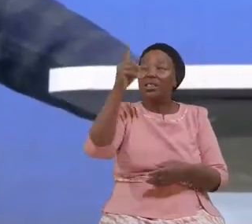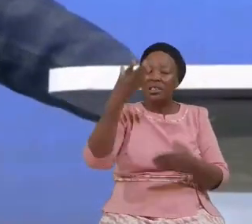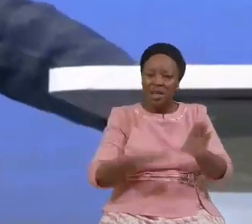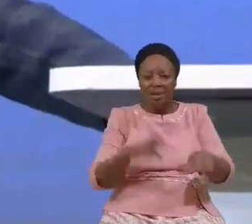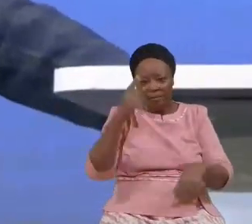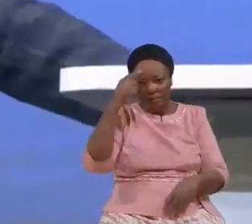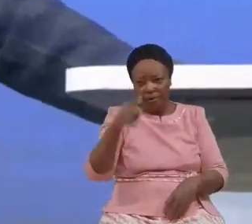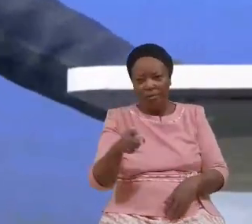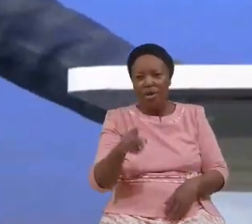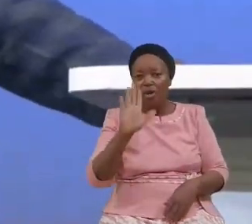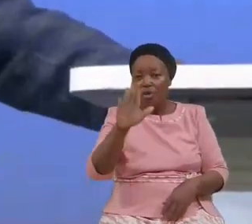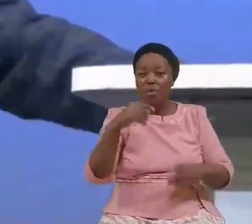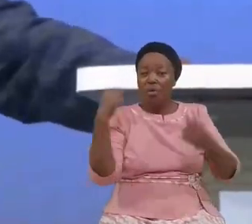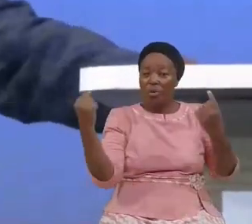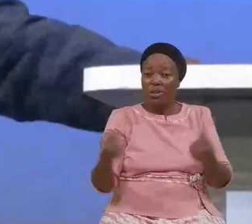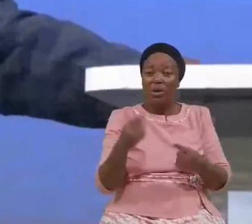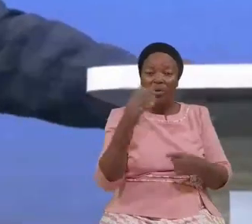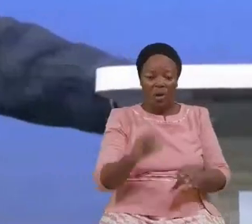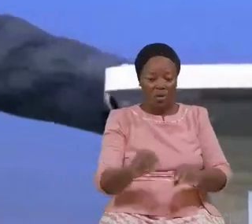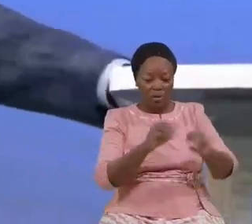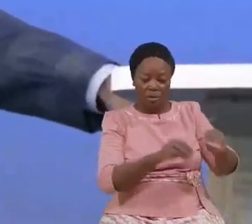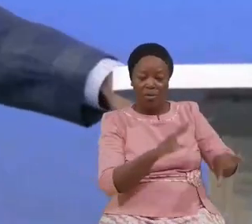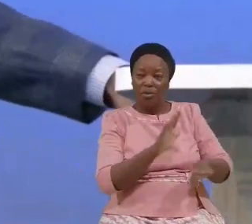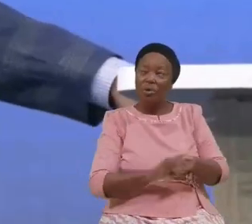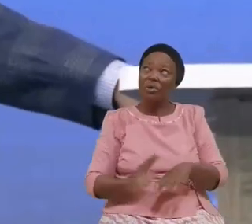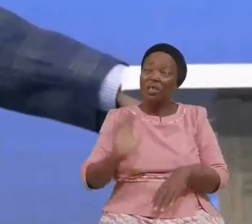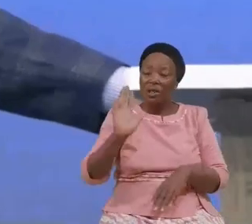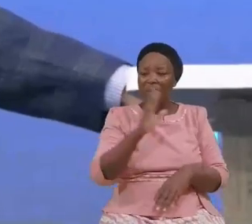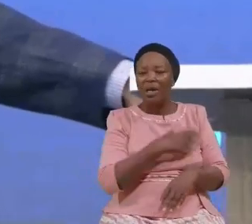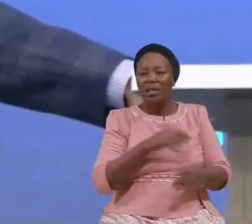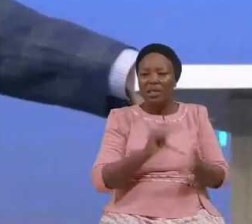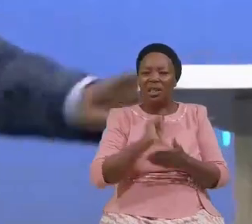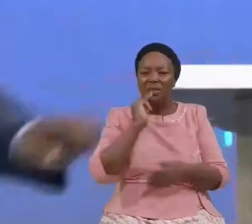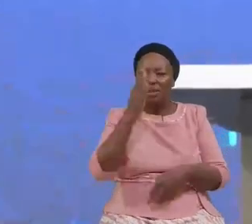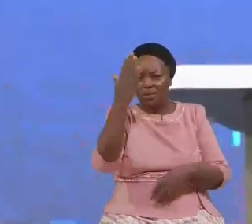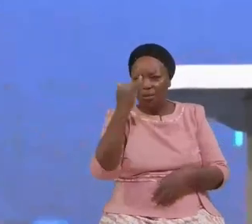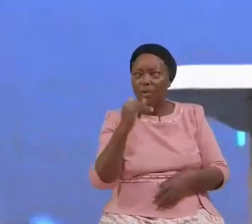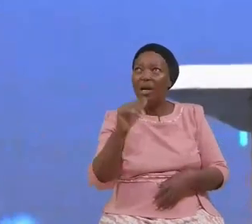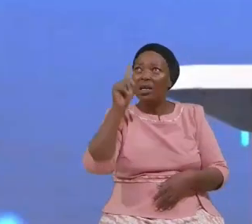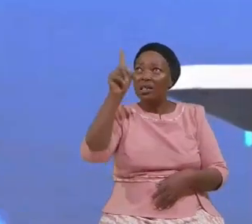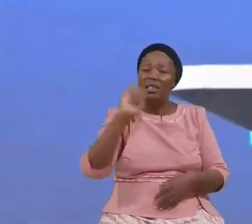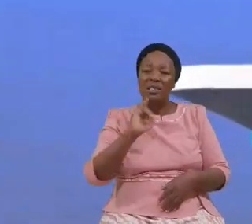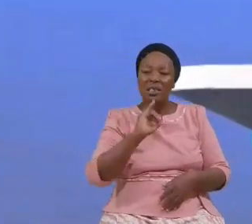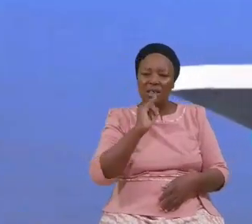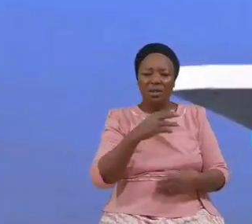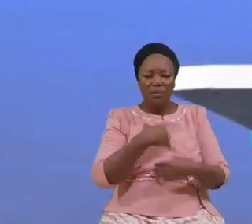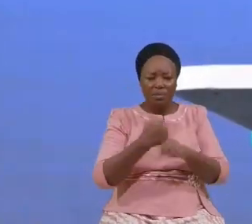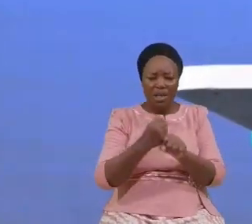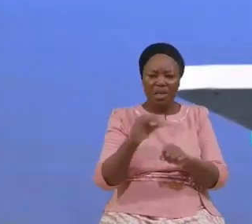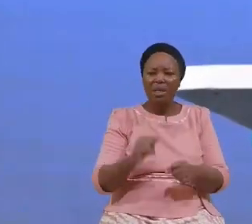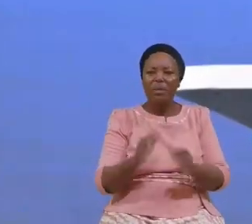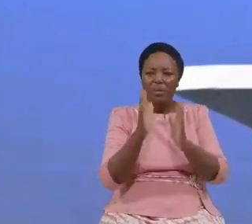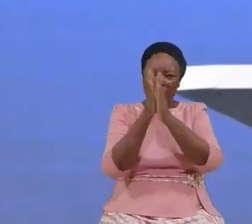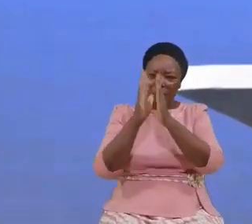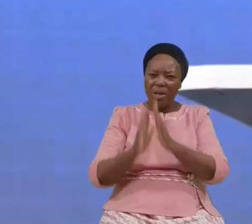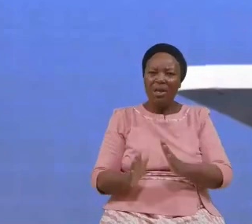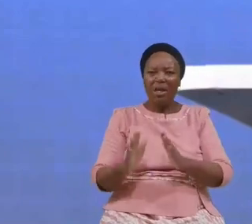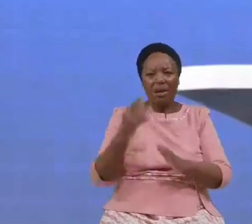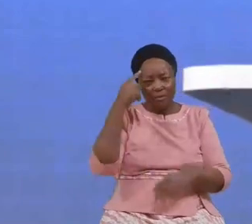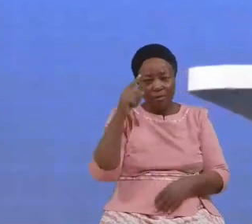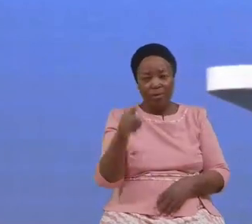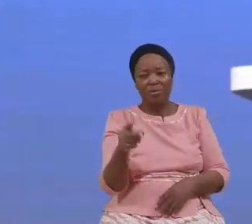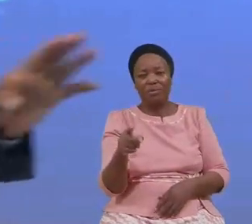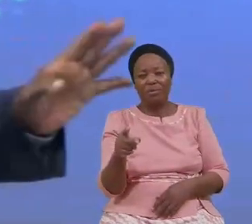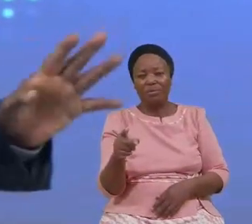tes péchés ont été portés sur lui c'est pourquoi il intercède en ta faveur